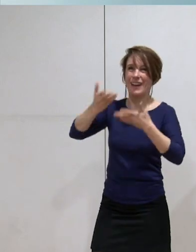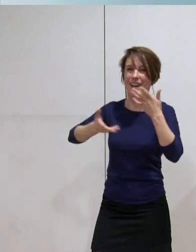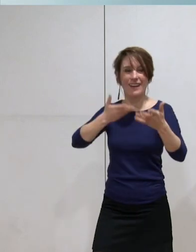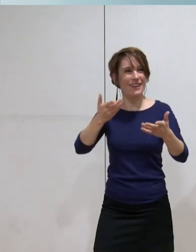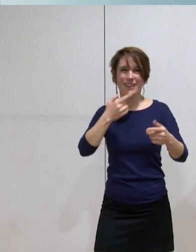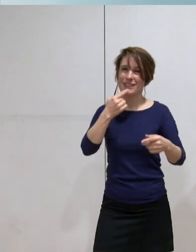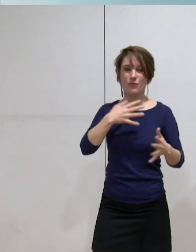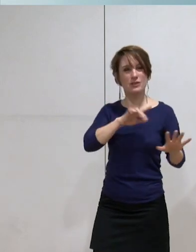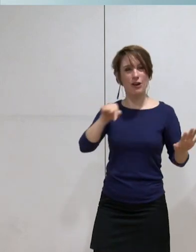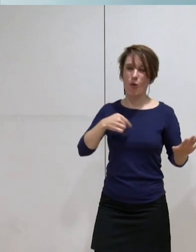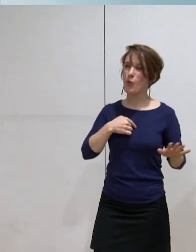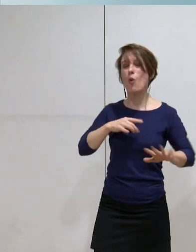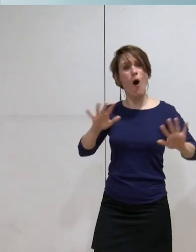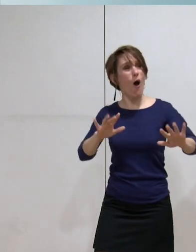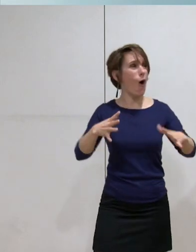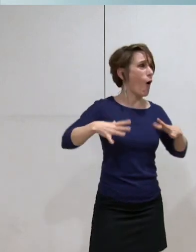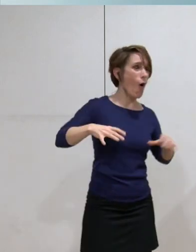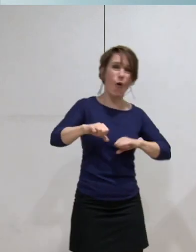de nier votre pouvoir